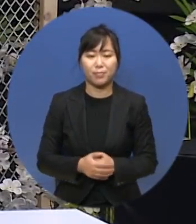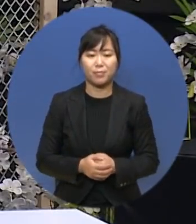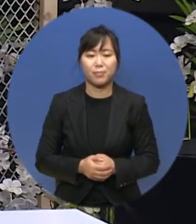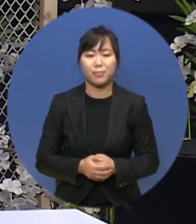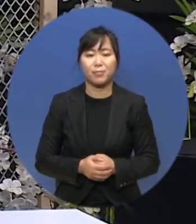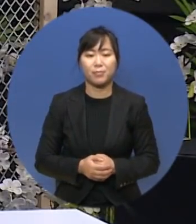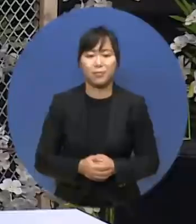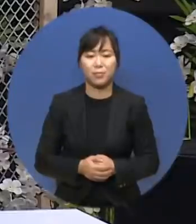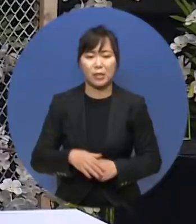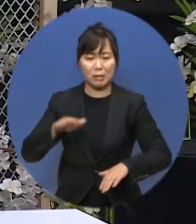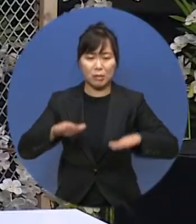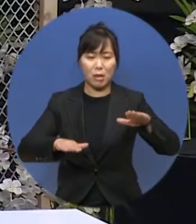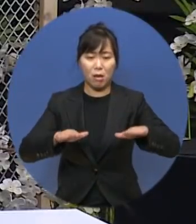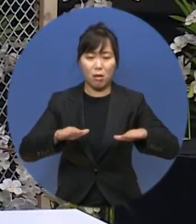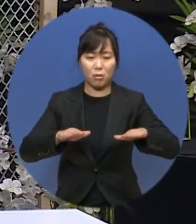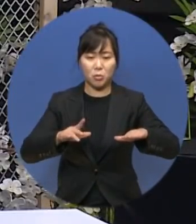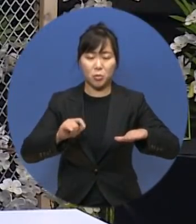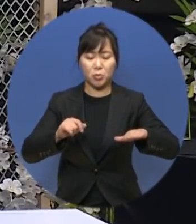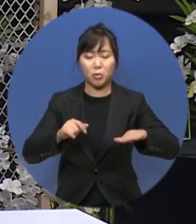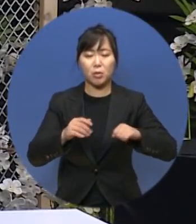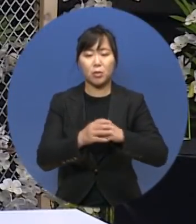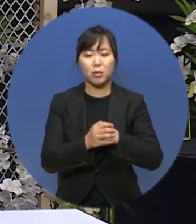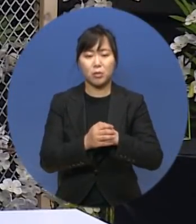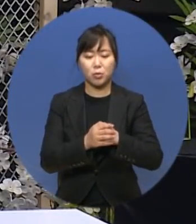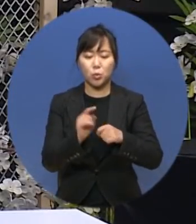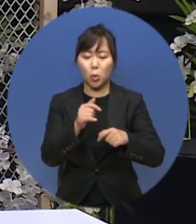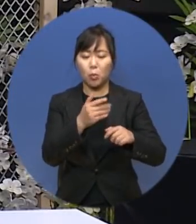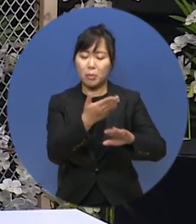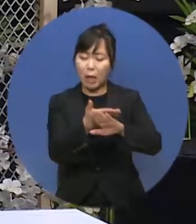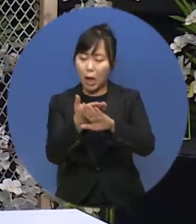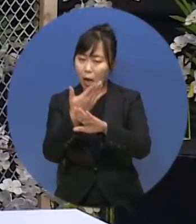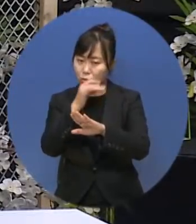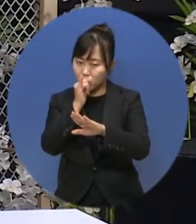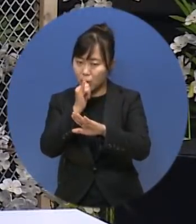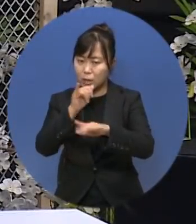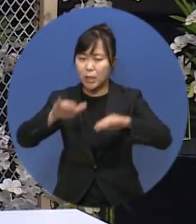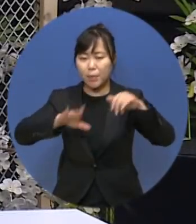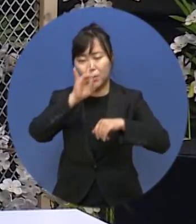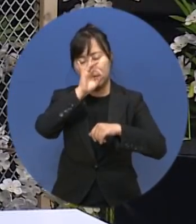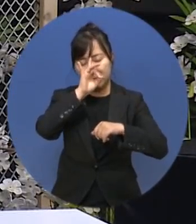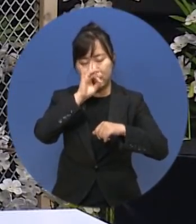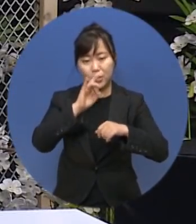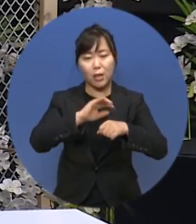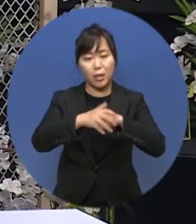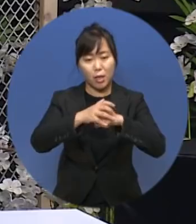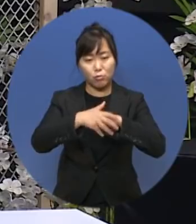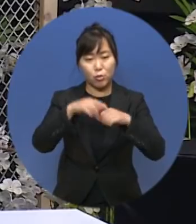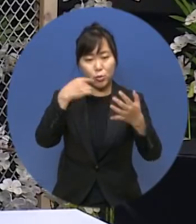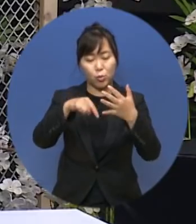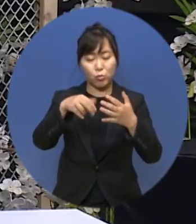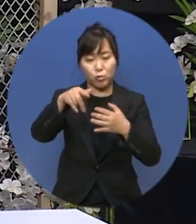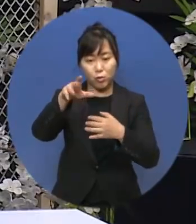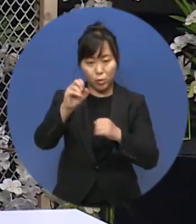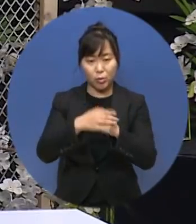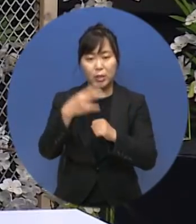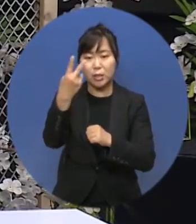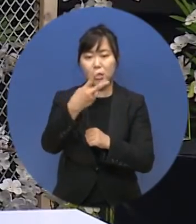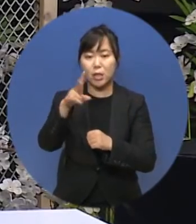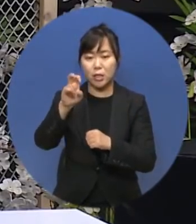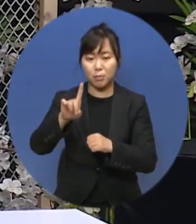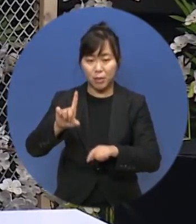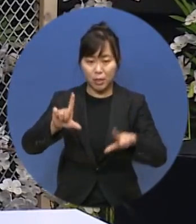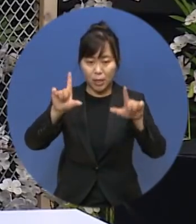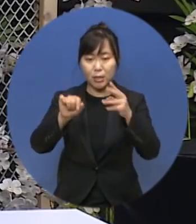보여집니다. 차등은 있어도 차별은 없어야 되겠습니다. 대구교육청도 2021년